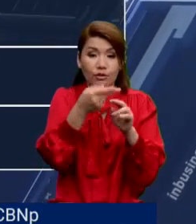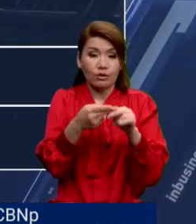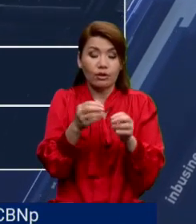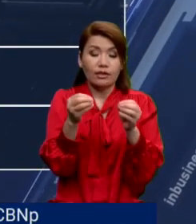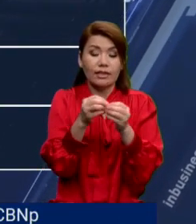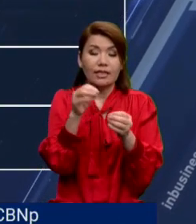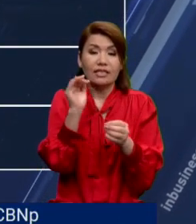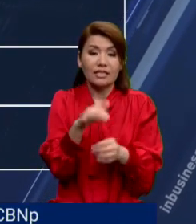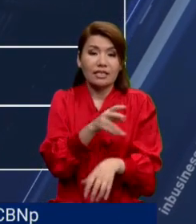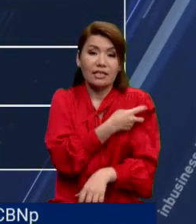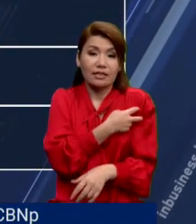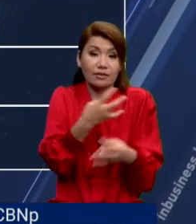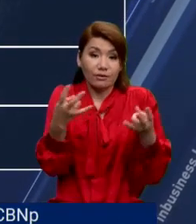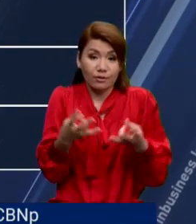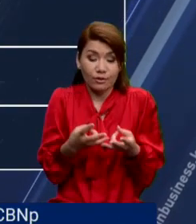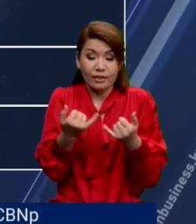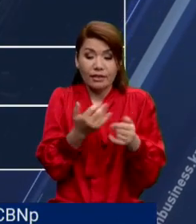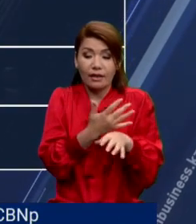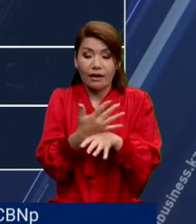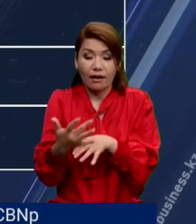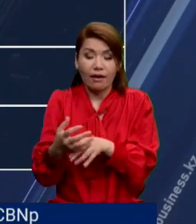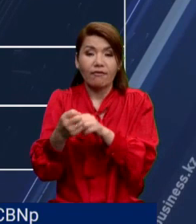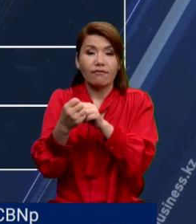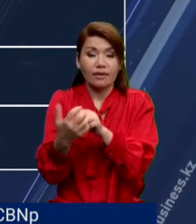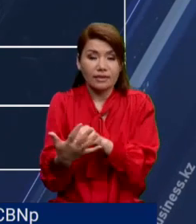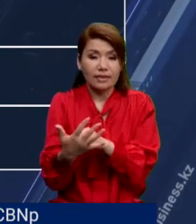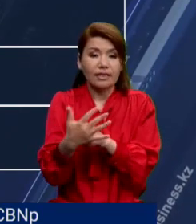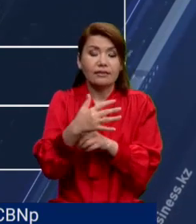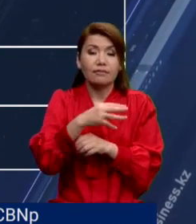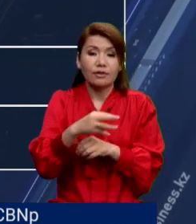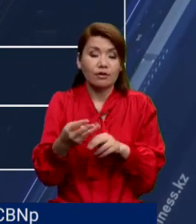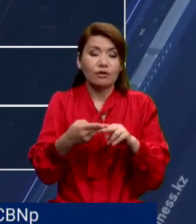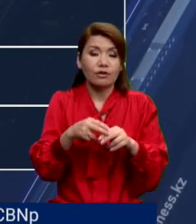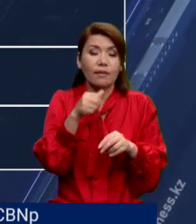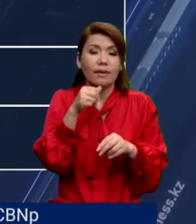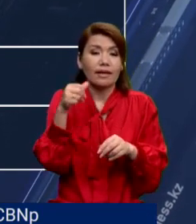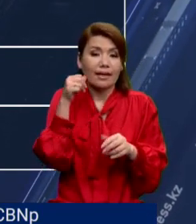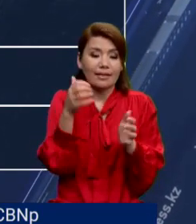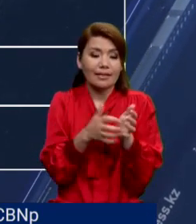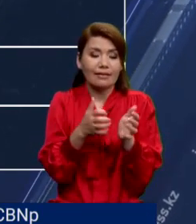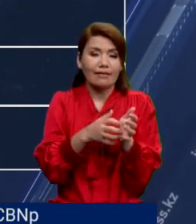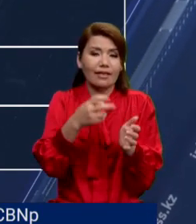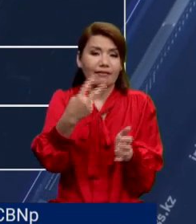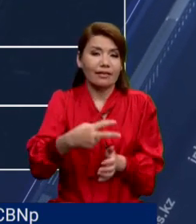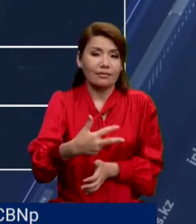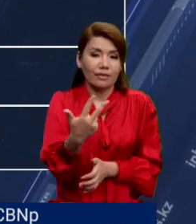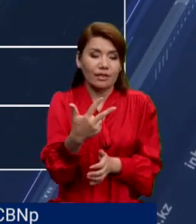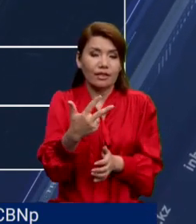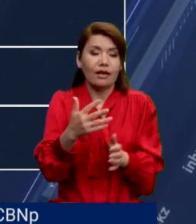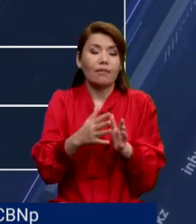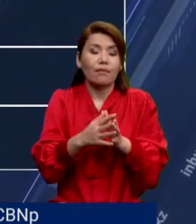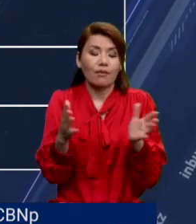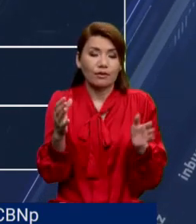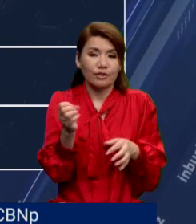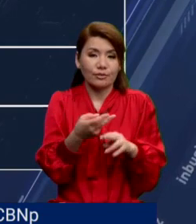дәрігер қажет болса, 18-де 13 мың болды, кейін 15 мыңға жетті, ал былтыр дефицит 23 мыңнан асып кетті.